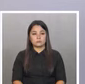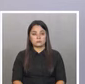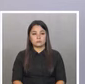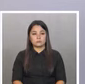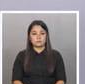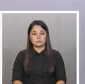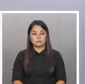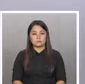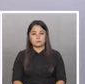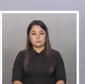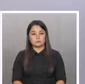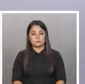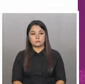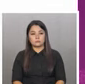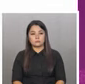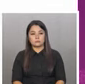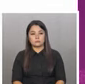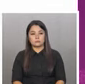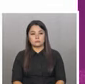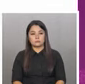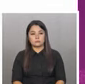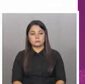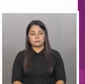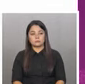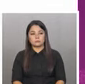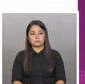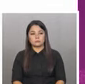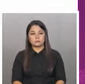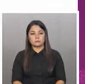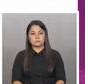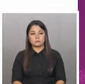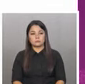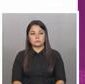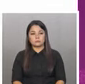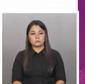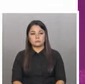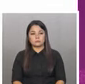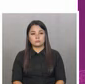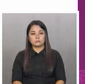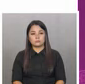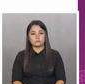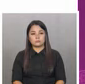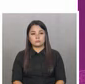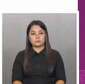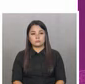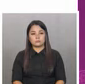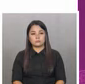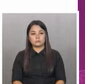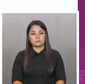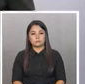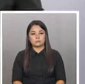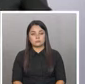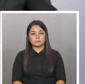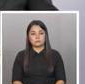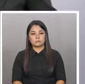көбейтілген f азайтылған 3 түріне келді. Біз қазір көп мүшені көбейткіштерге жіктеп